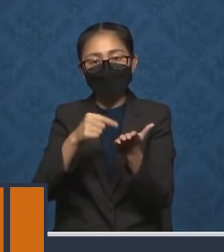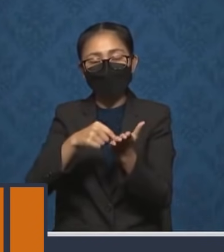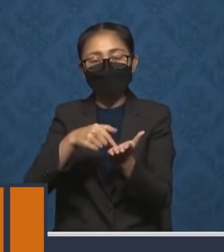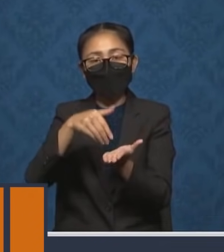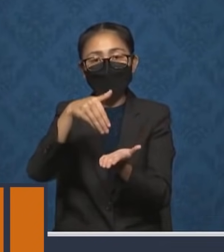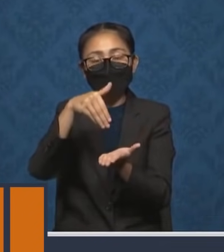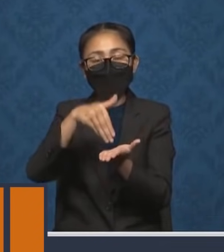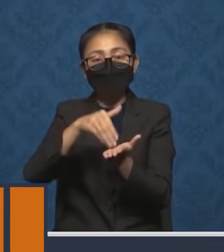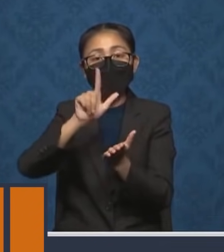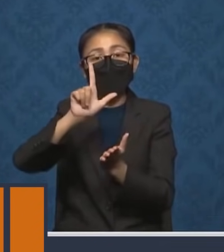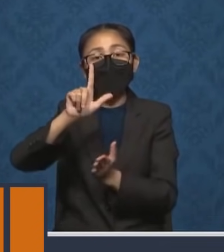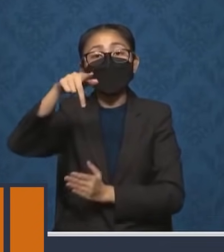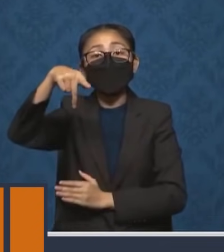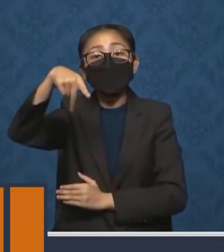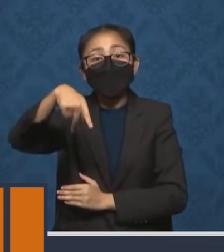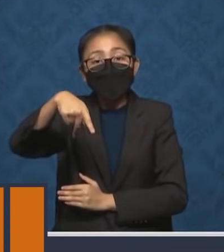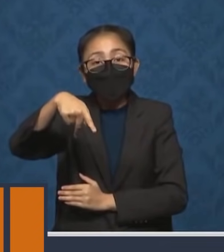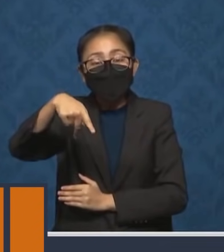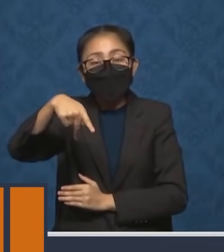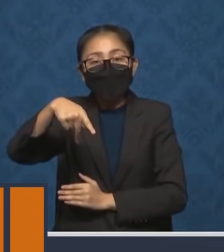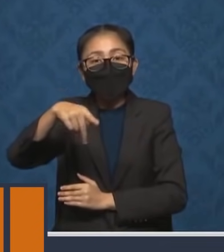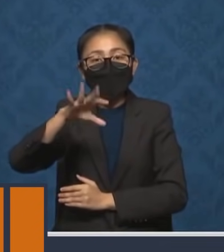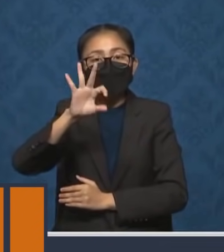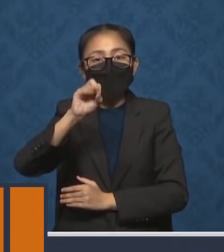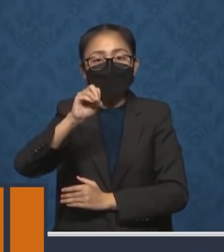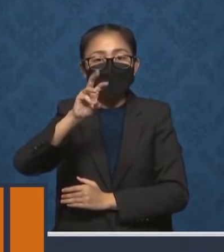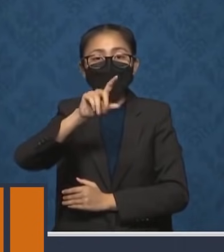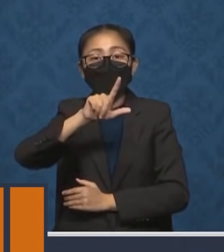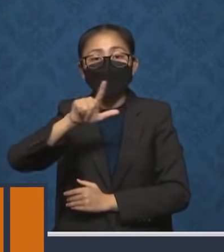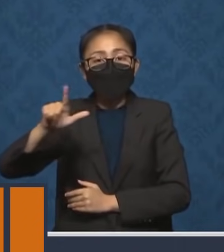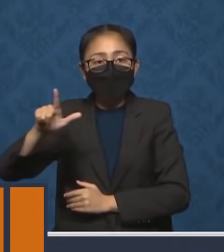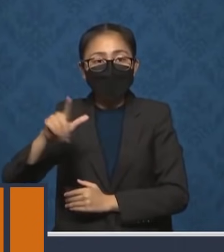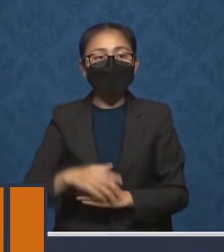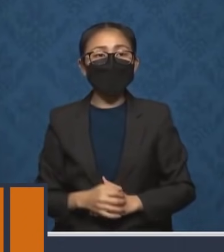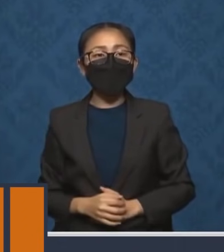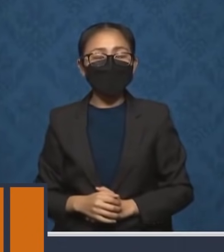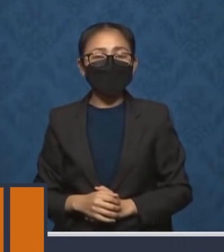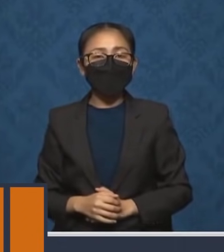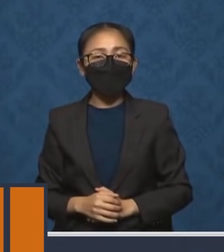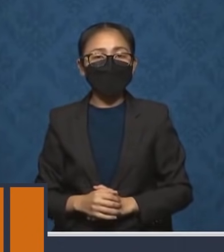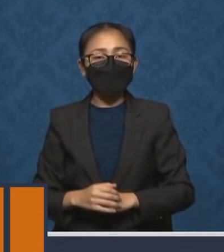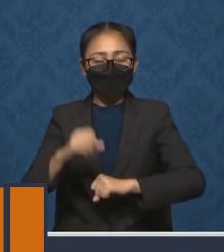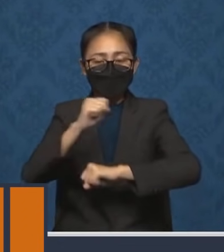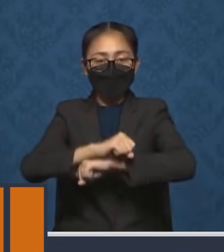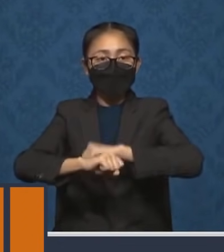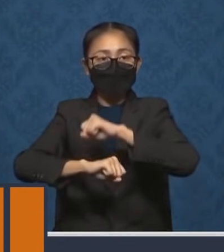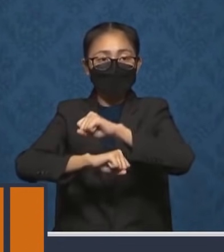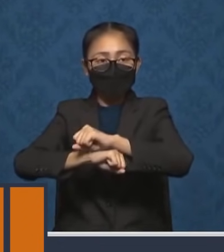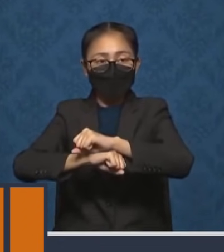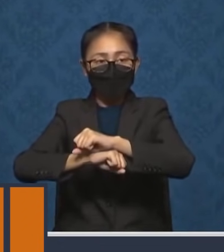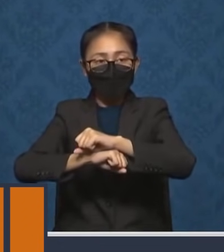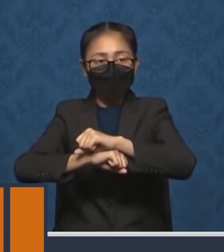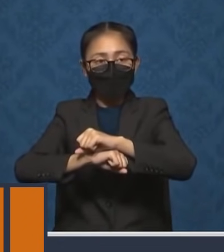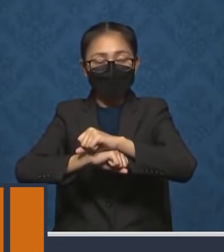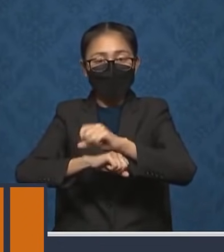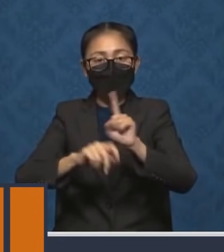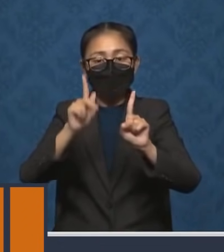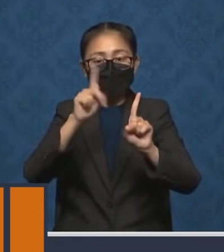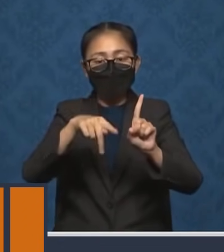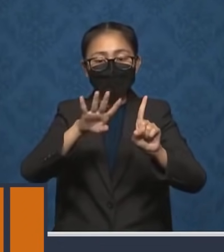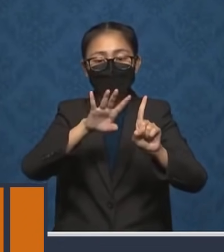ที่จังหวัดลำพูน90ล้านบาทครับส่วนนี้ทีรายละเอียดโครงการก่อสร้างที่ของงบมา